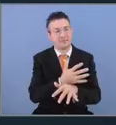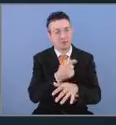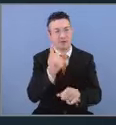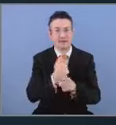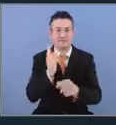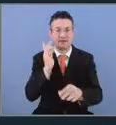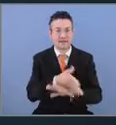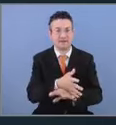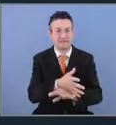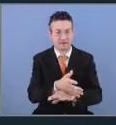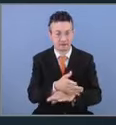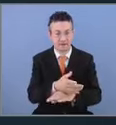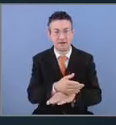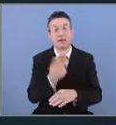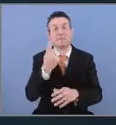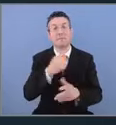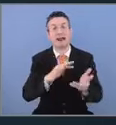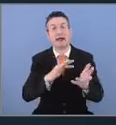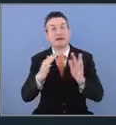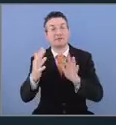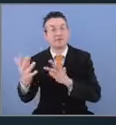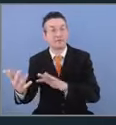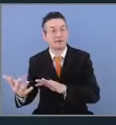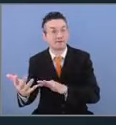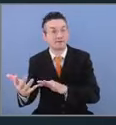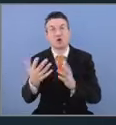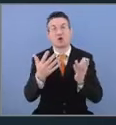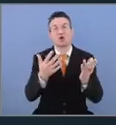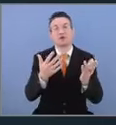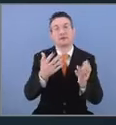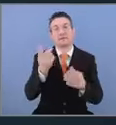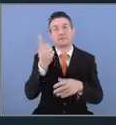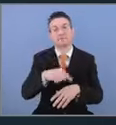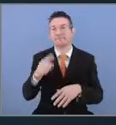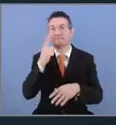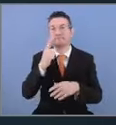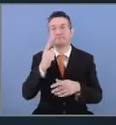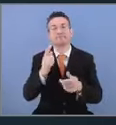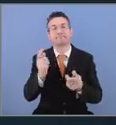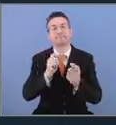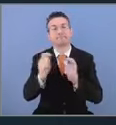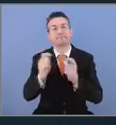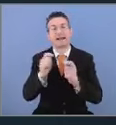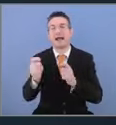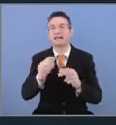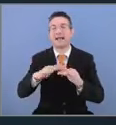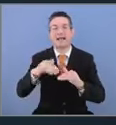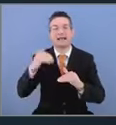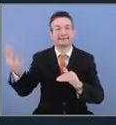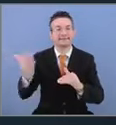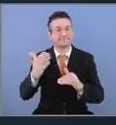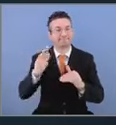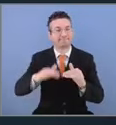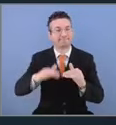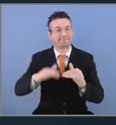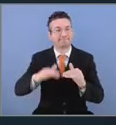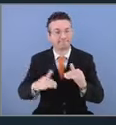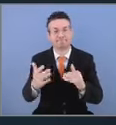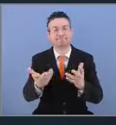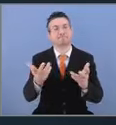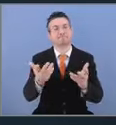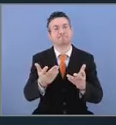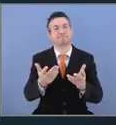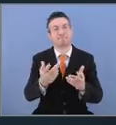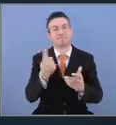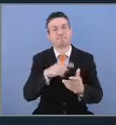della trasformazione, bassa penetrazione sui mercati esteri, scarso utilizzo di sistemi innovativi a basso impatto,